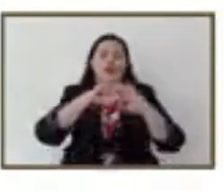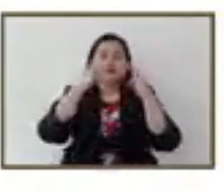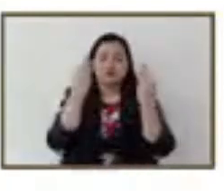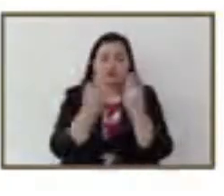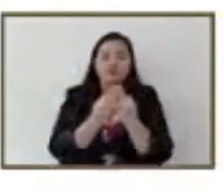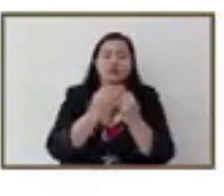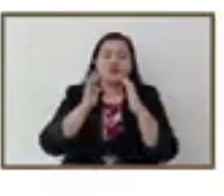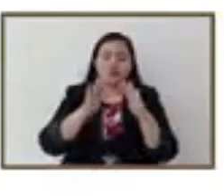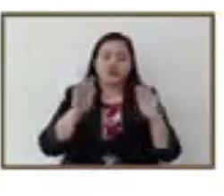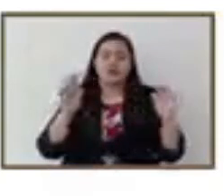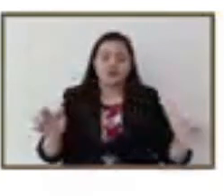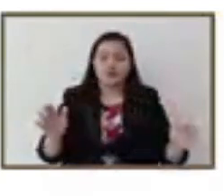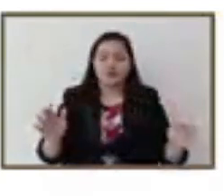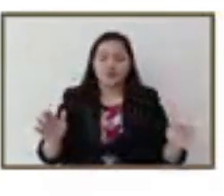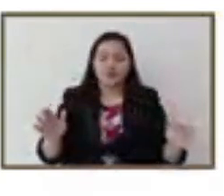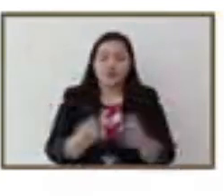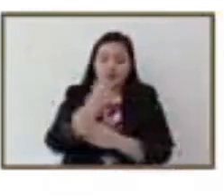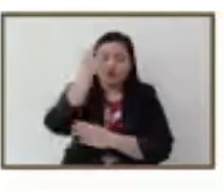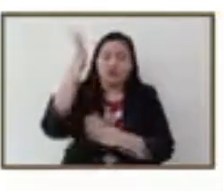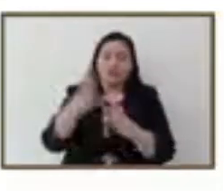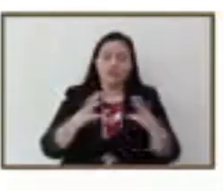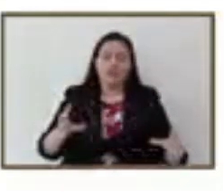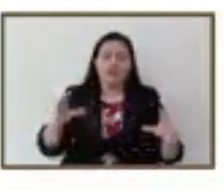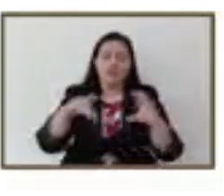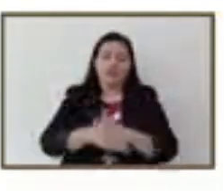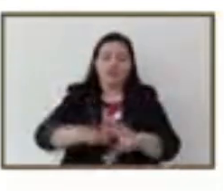ay pagyamanin po namin ang inyong salita, Panginoon.